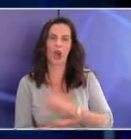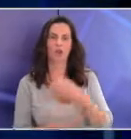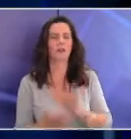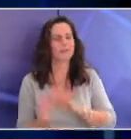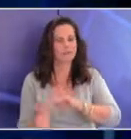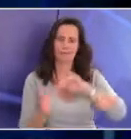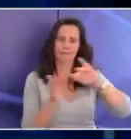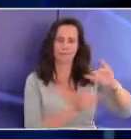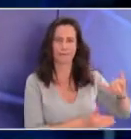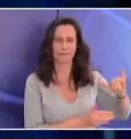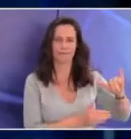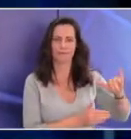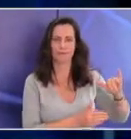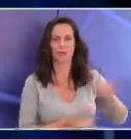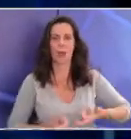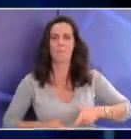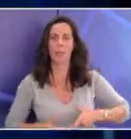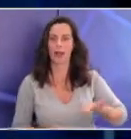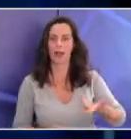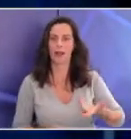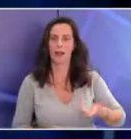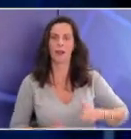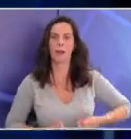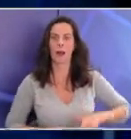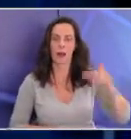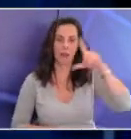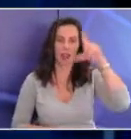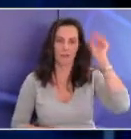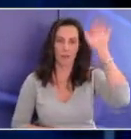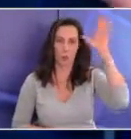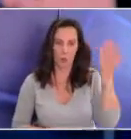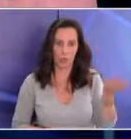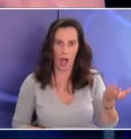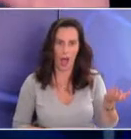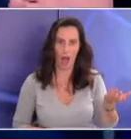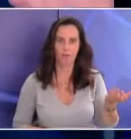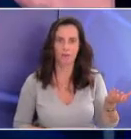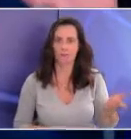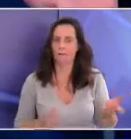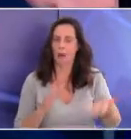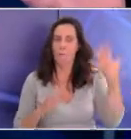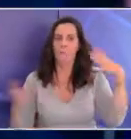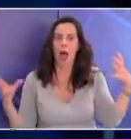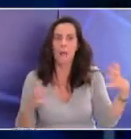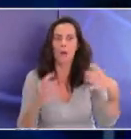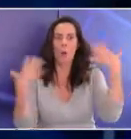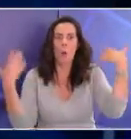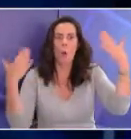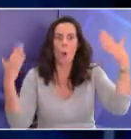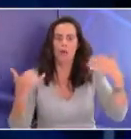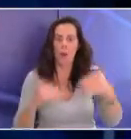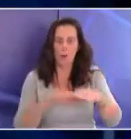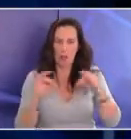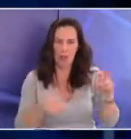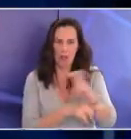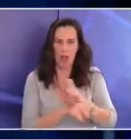בואי נדבר על מכבי תל אביב, בואי נדבר חברת הכנסת עזריה על מכבי תל אביב וכדורסל, פעם הקבוצה של המדינה, והנה מתחילה